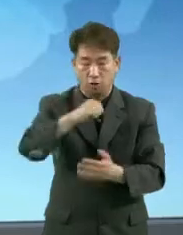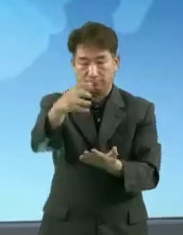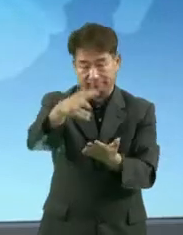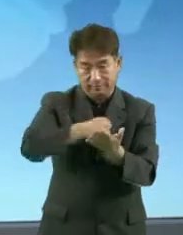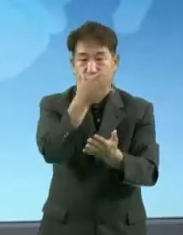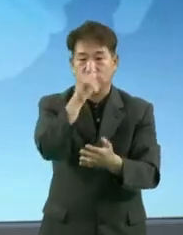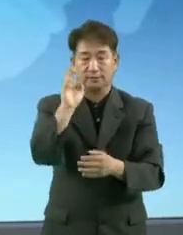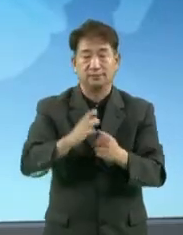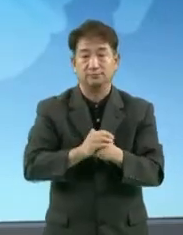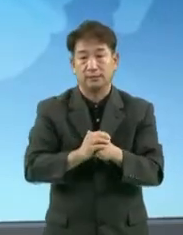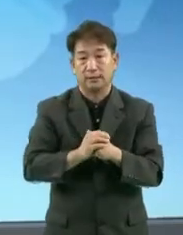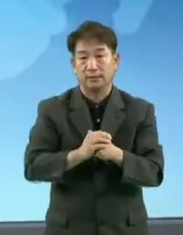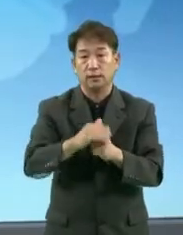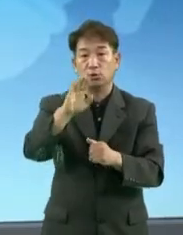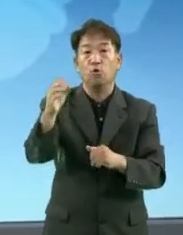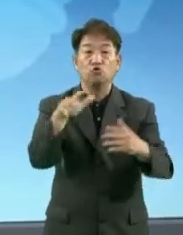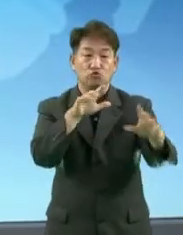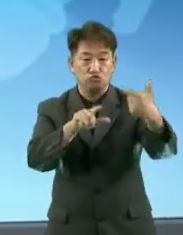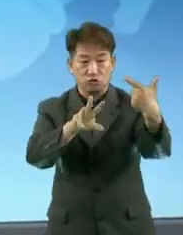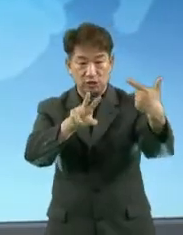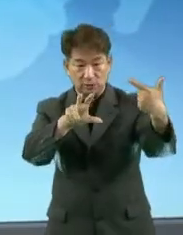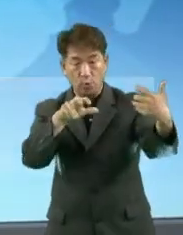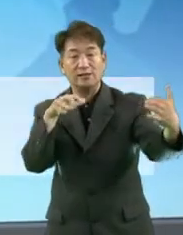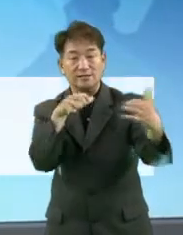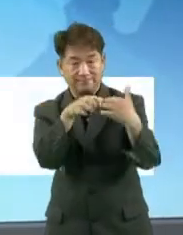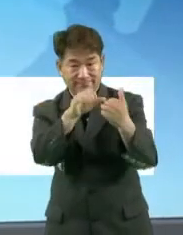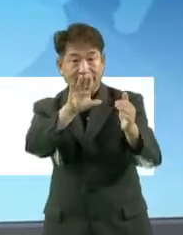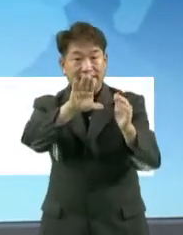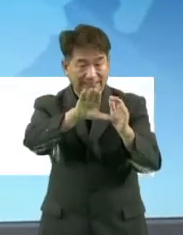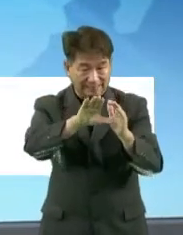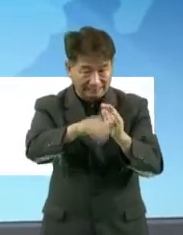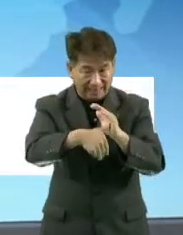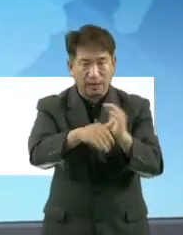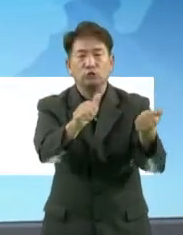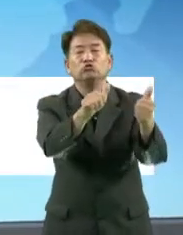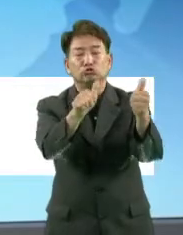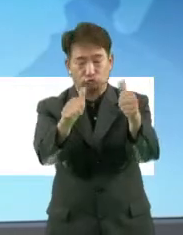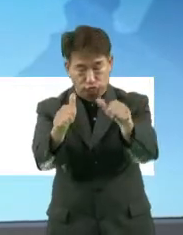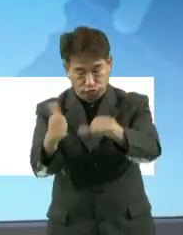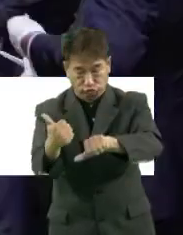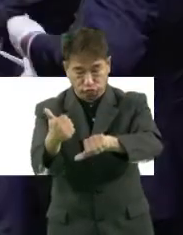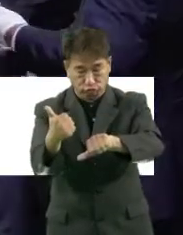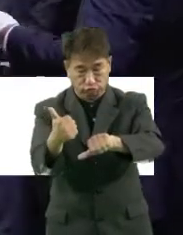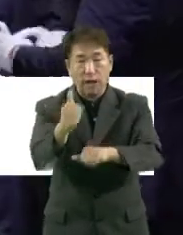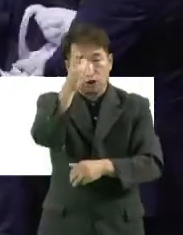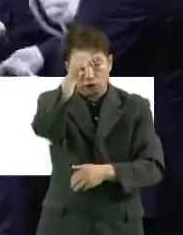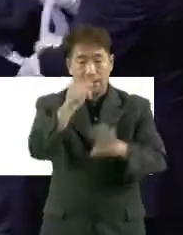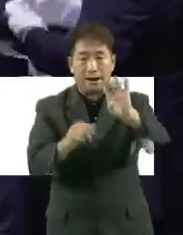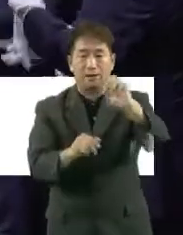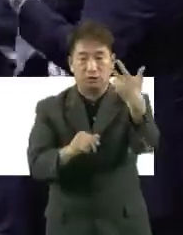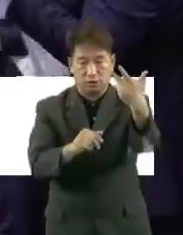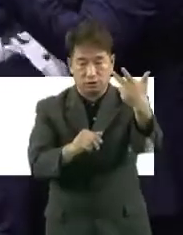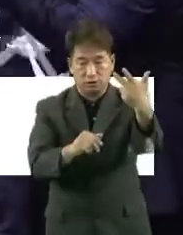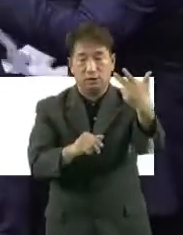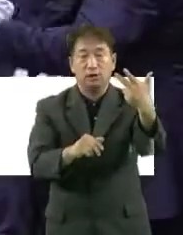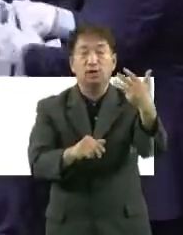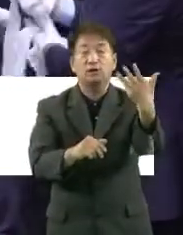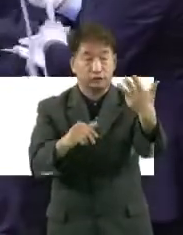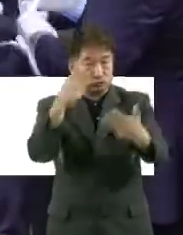6.25 전쟁 당시의 보령 추상과 익산 전투에서 산화한 순직 경찰관 48명을 추모하기 위한 구구